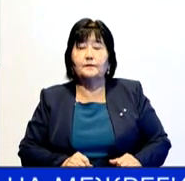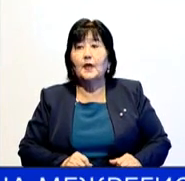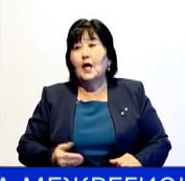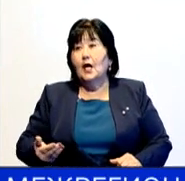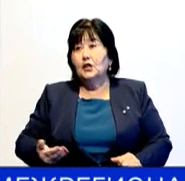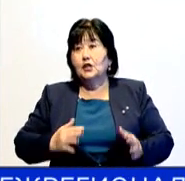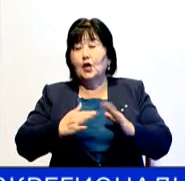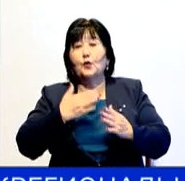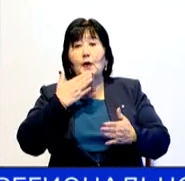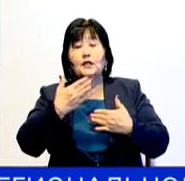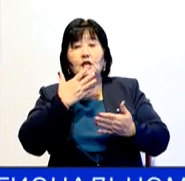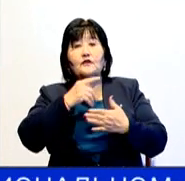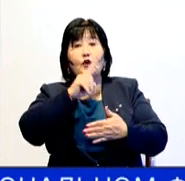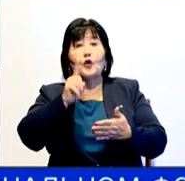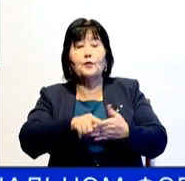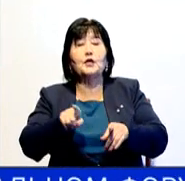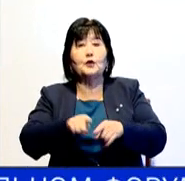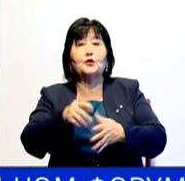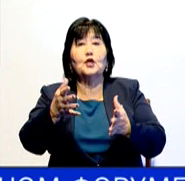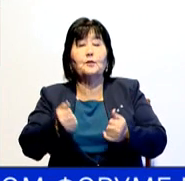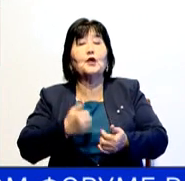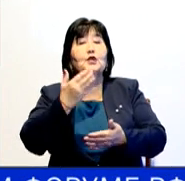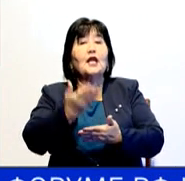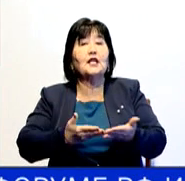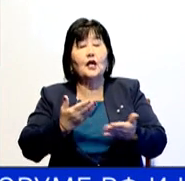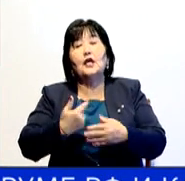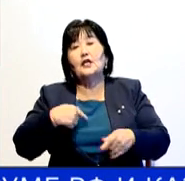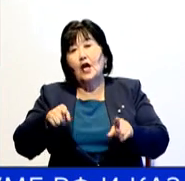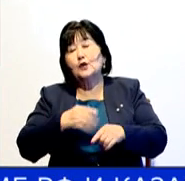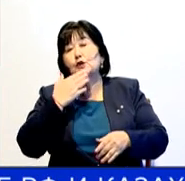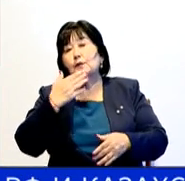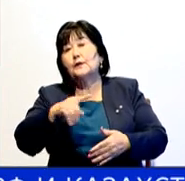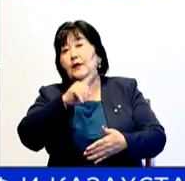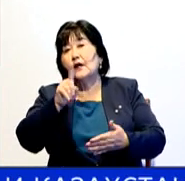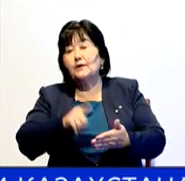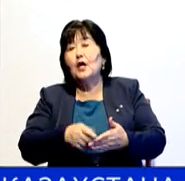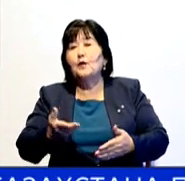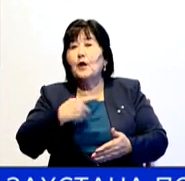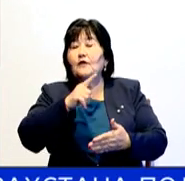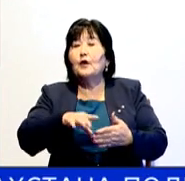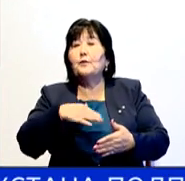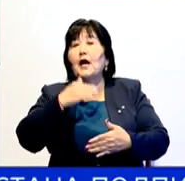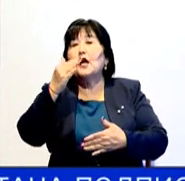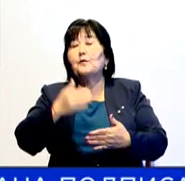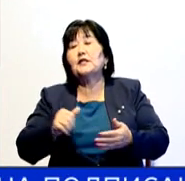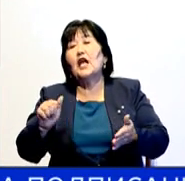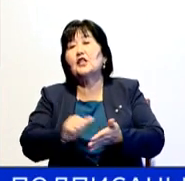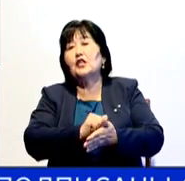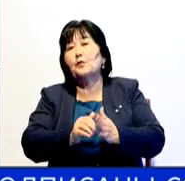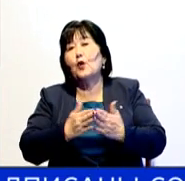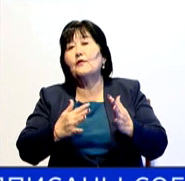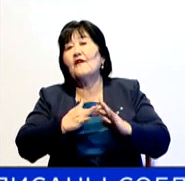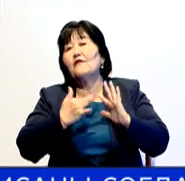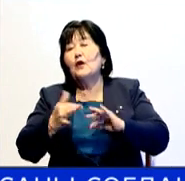Жители аула задают свои вопросы и тут же получают консультацию. Я тоже задала свой вопрос. Мой вопрос был по программе с дипломом в аул.